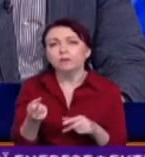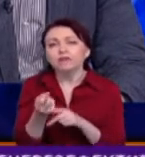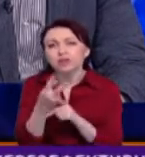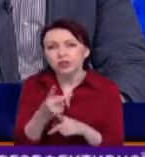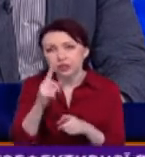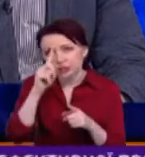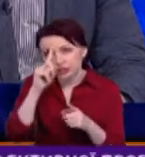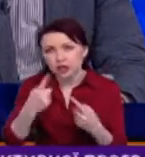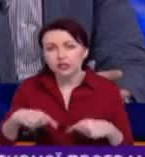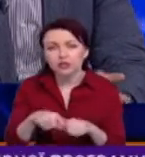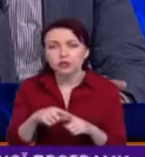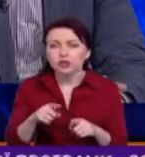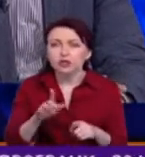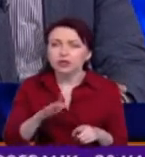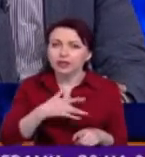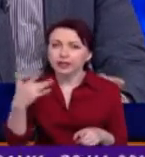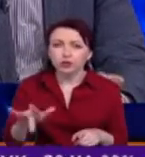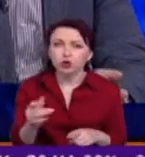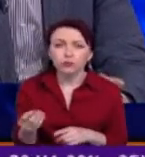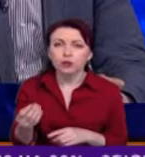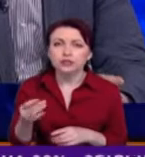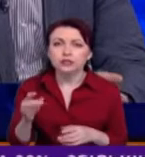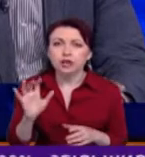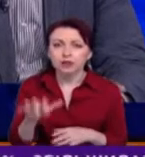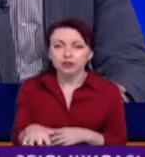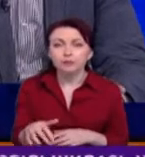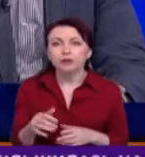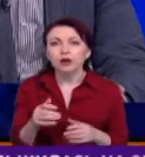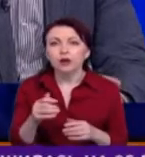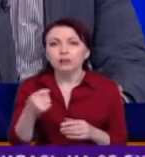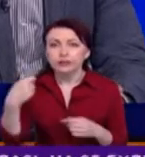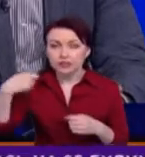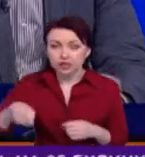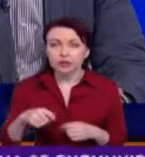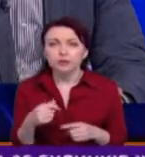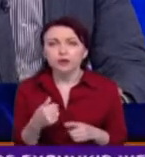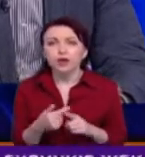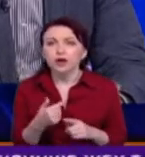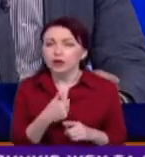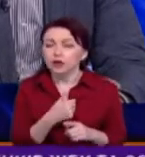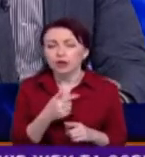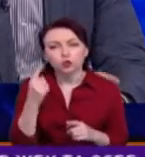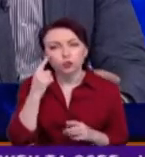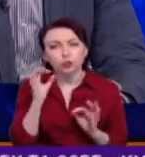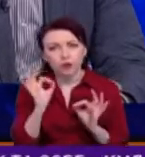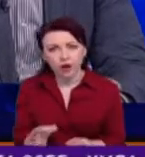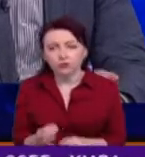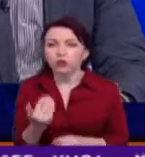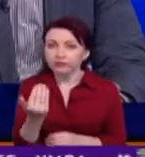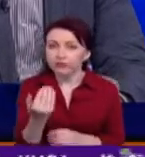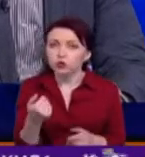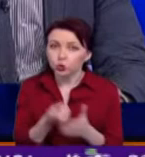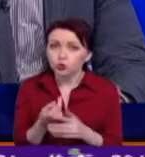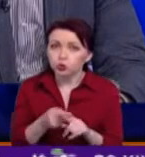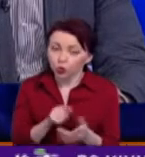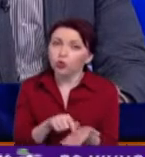країни негідного президента. Я вважаю, що буде правильно, і ви до цього ведете, Алексєєнко, і ви